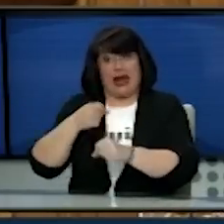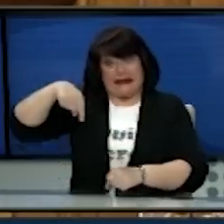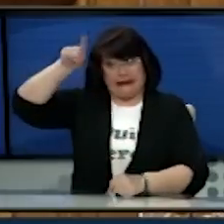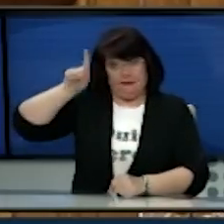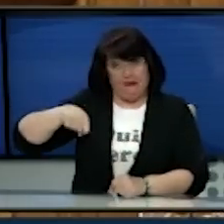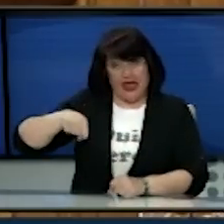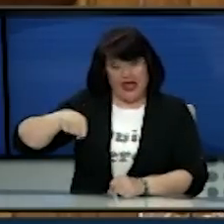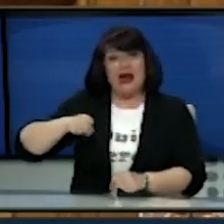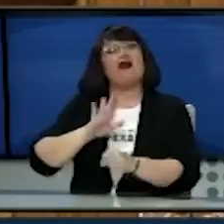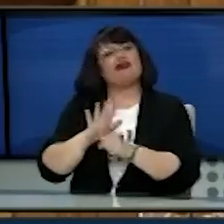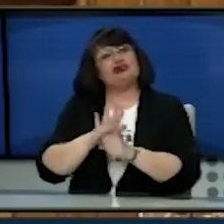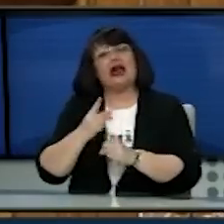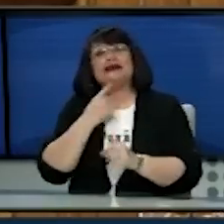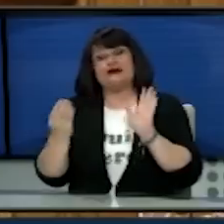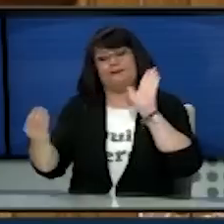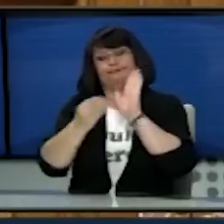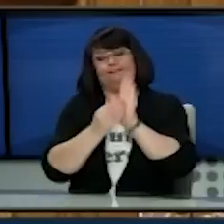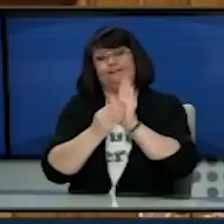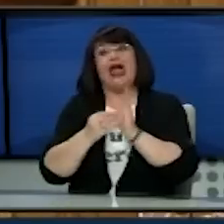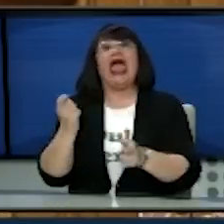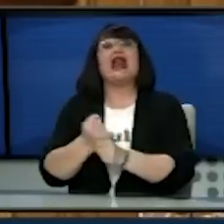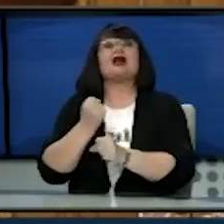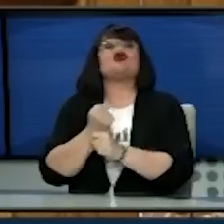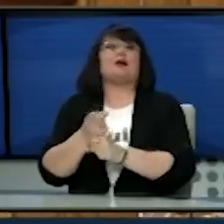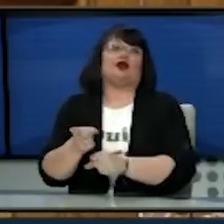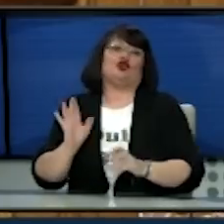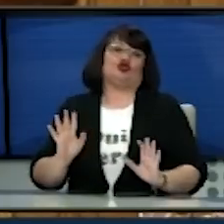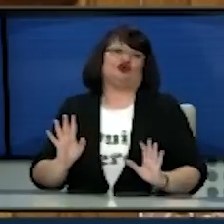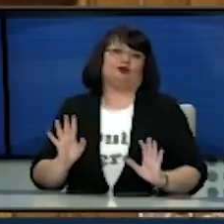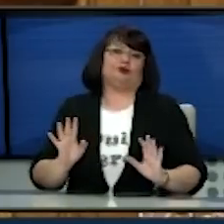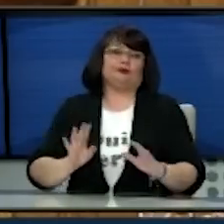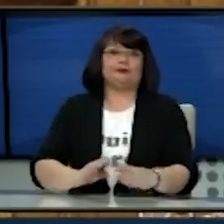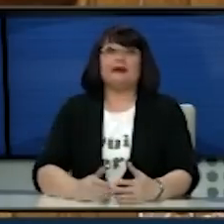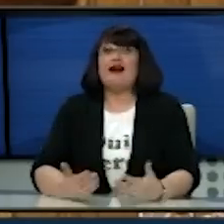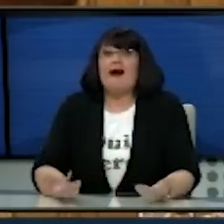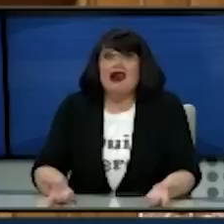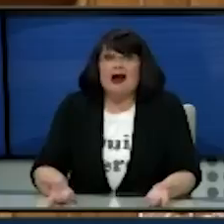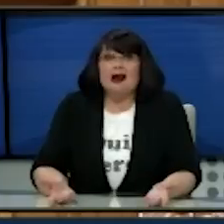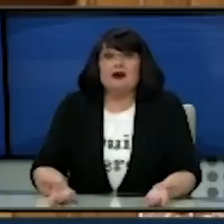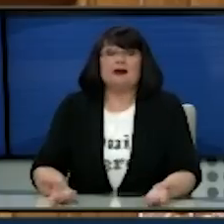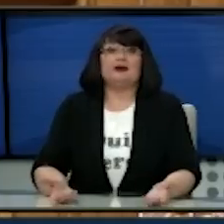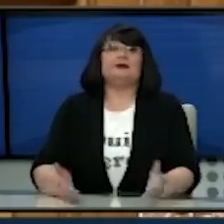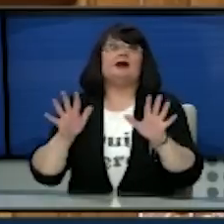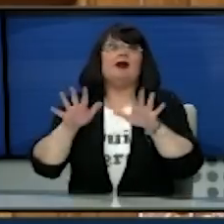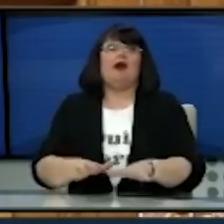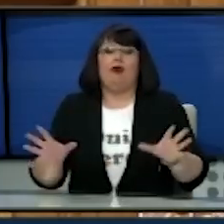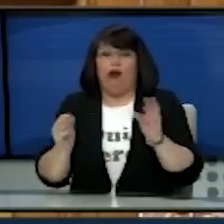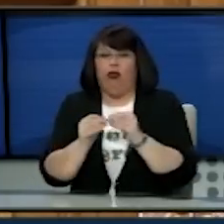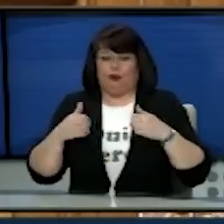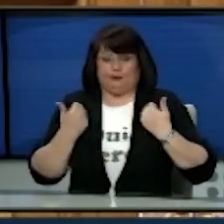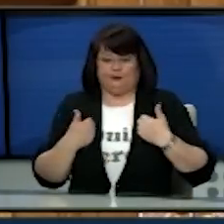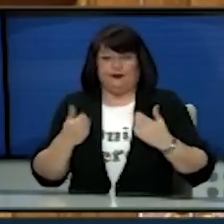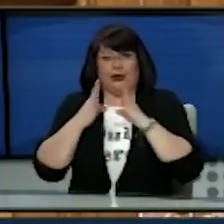κάποιος αρκεί για να καταγράφεται ως εργαζόμενος. Όμως ούτε την ανεργία των νέων μπορείτε